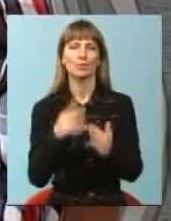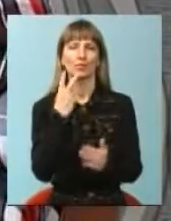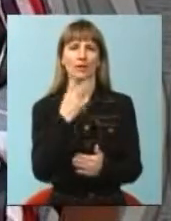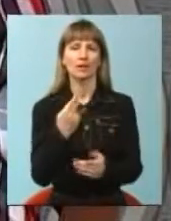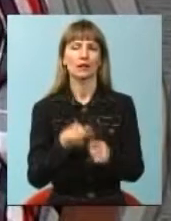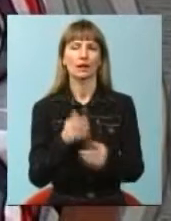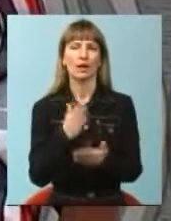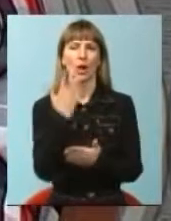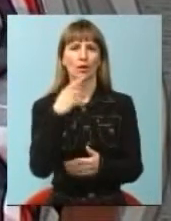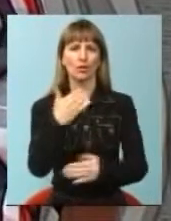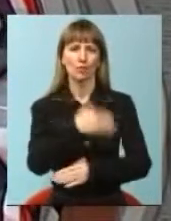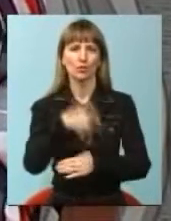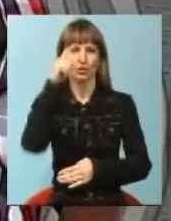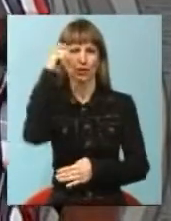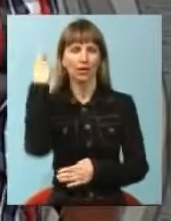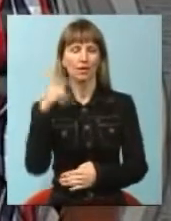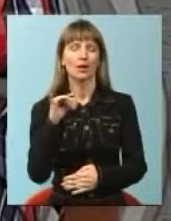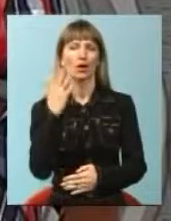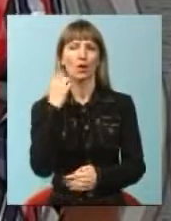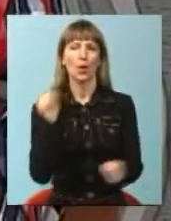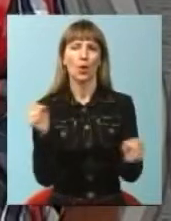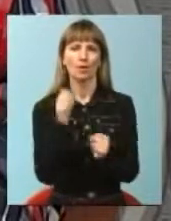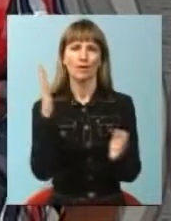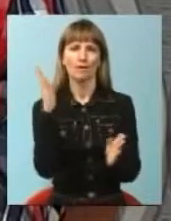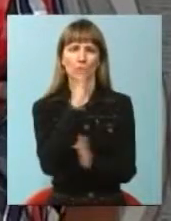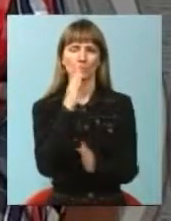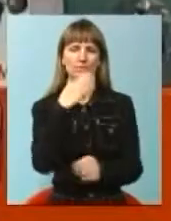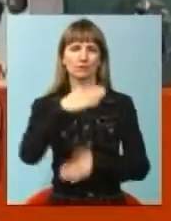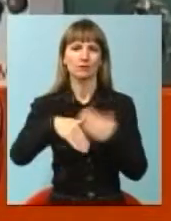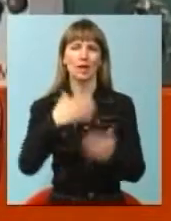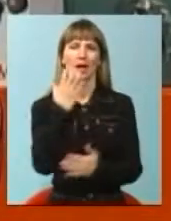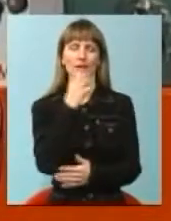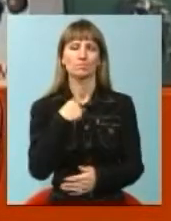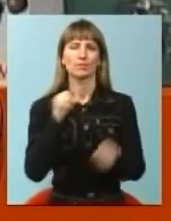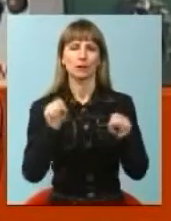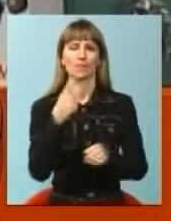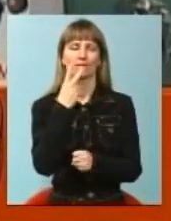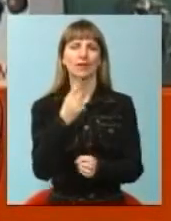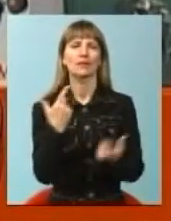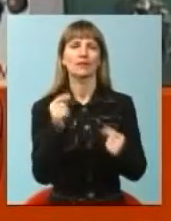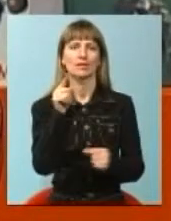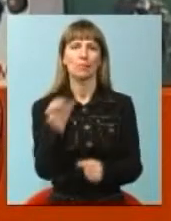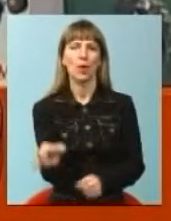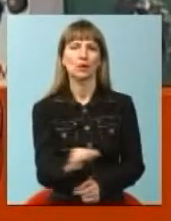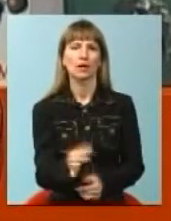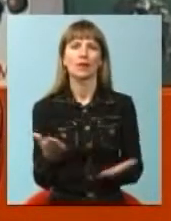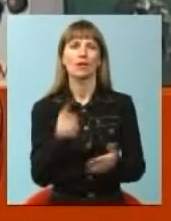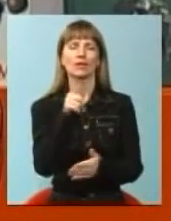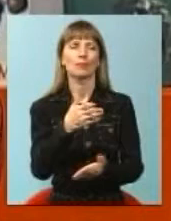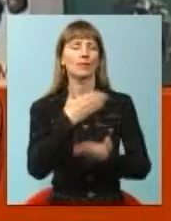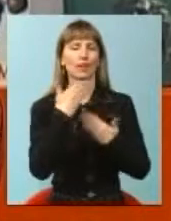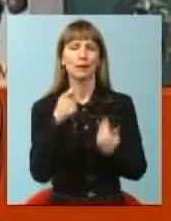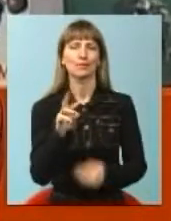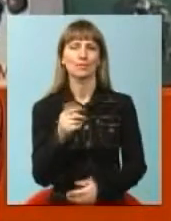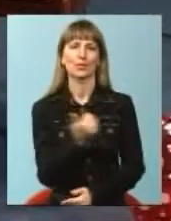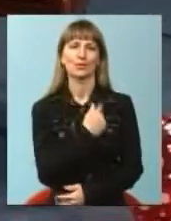коли дійсно на вулиці спека, і коли холодне повітря змішується з гарячим, і ми можемо побачити десь там озерце, якого там дійсно немає. Чи